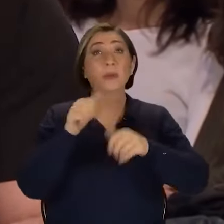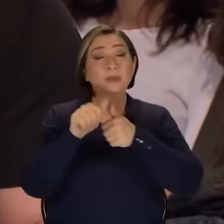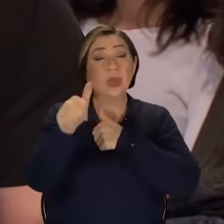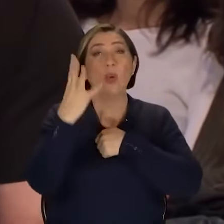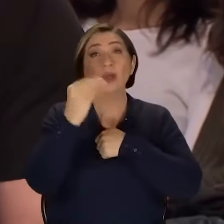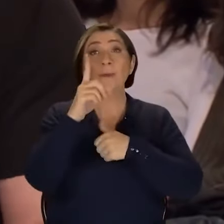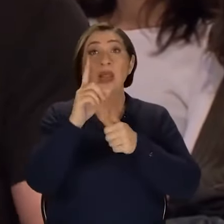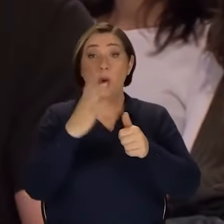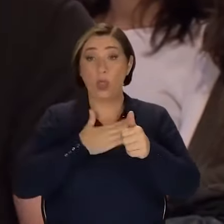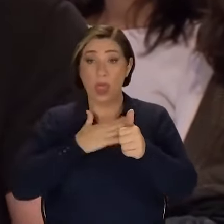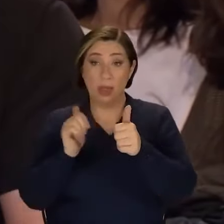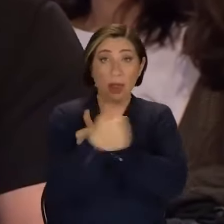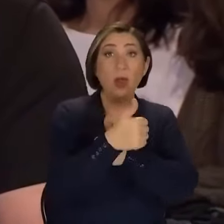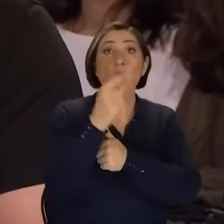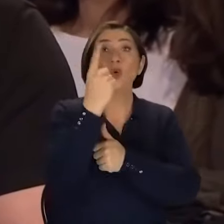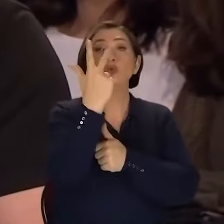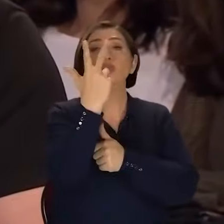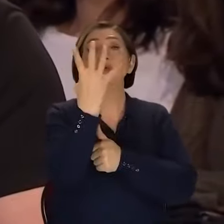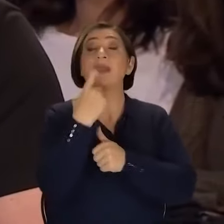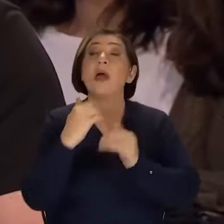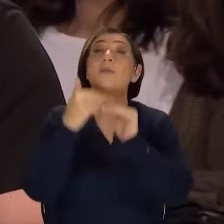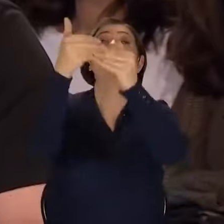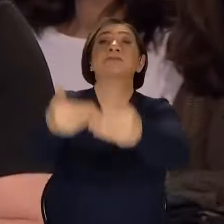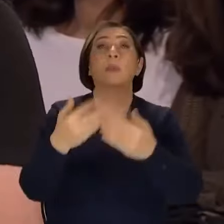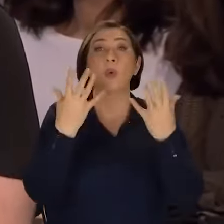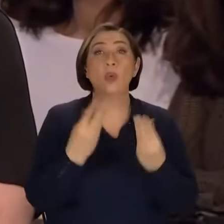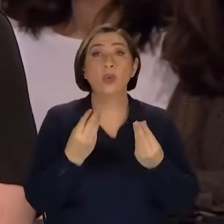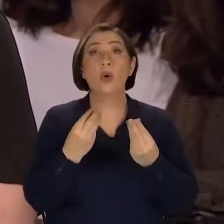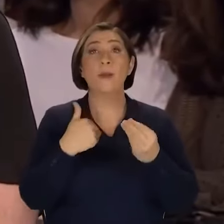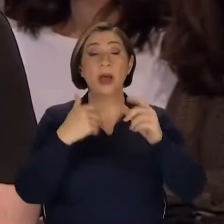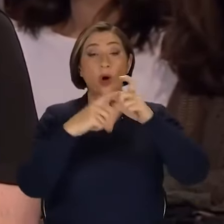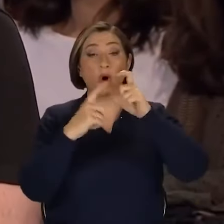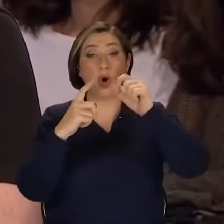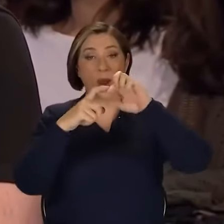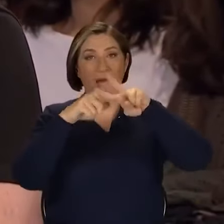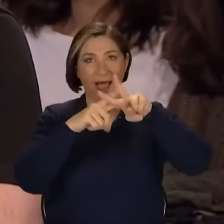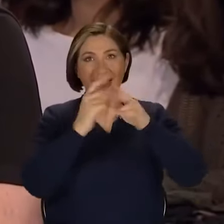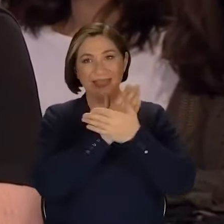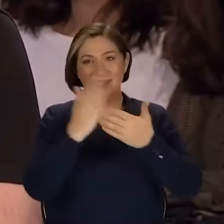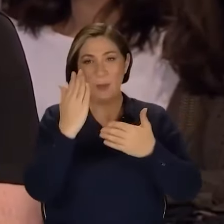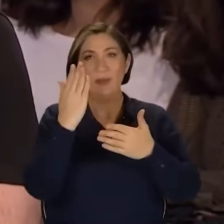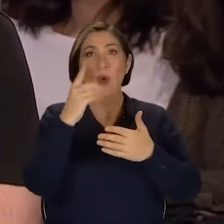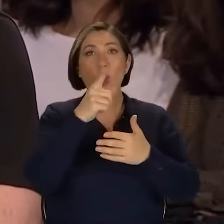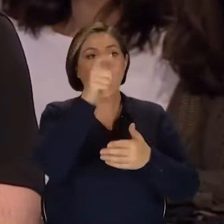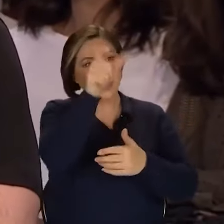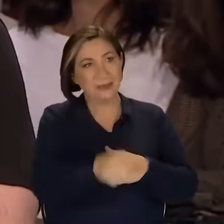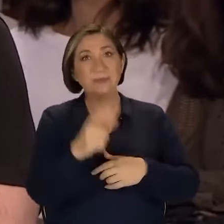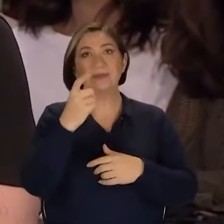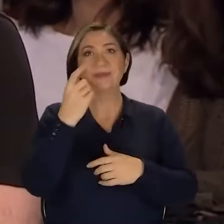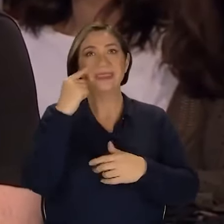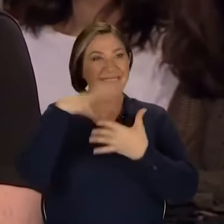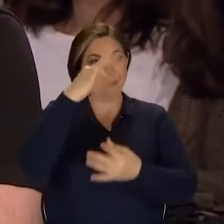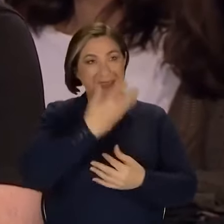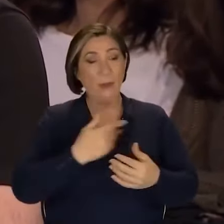birini öne aldığın zaman o böyle 34 sene ileri atılmış oluyor Ben goranın devamı yani o karakter sevildiği için ben de